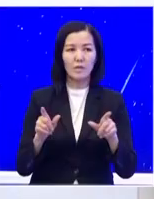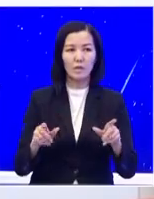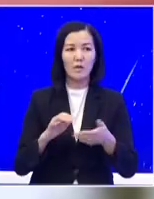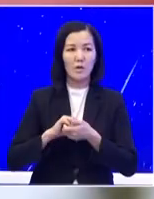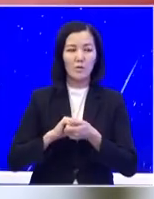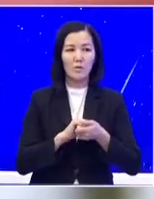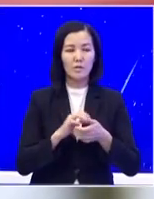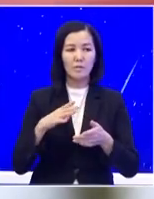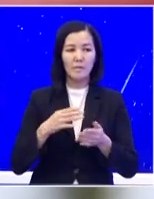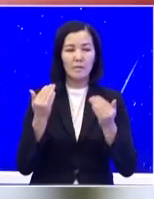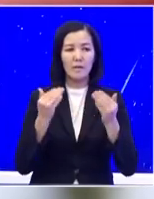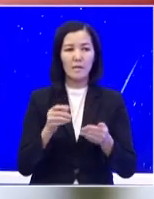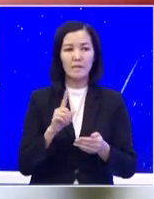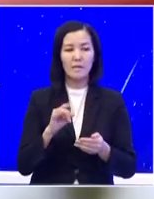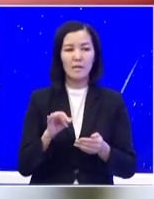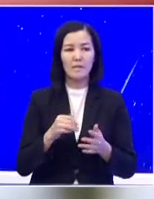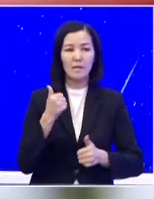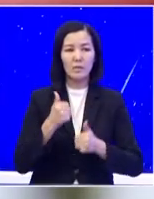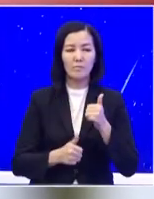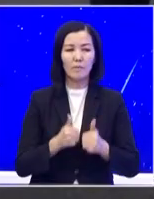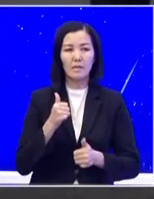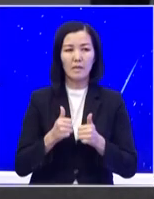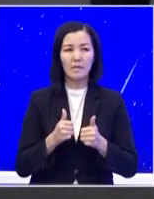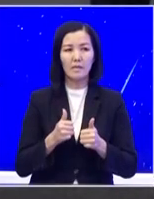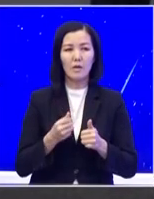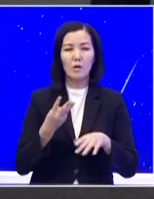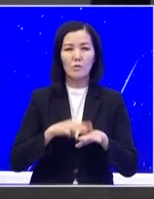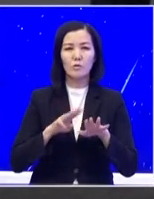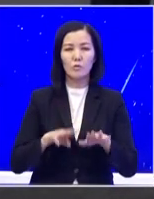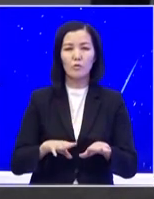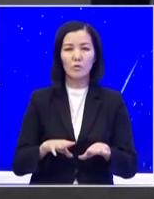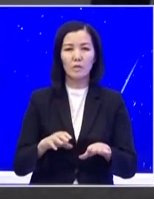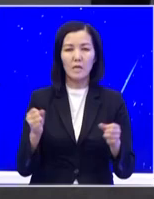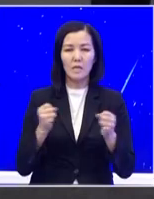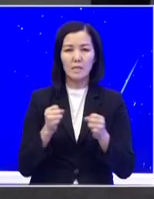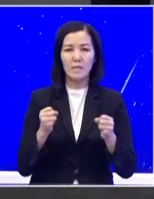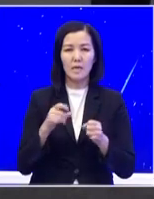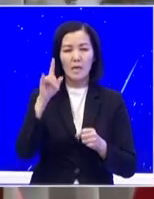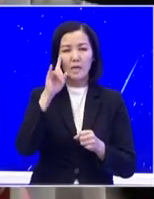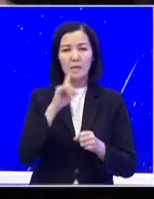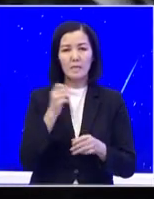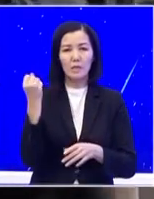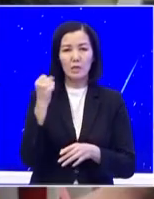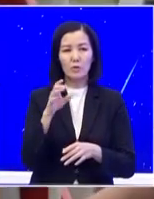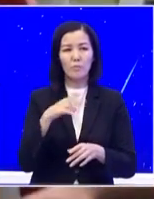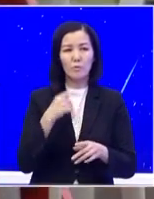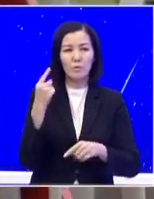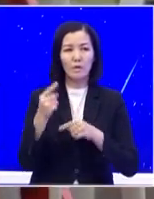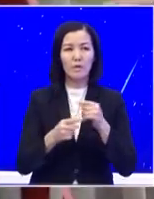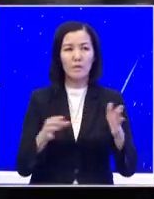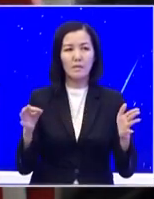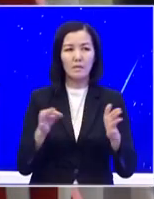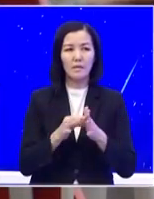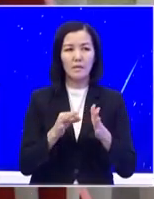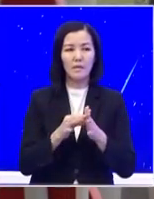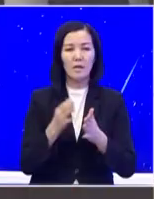бастады. Қазір ол Азия чемпионы атанып, әлем кубогының қола жүлдегері болды. Биыл қыста Қазақстан чемпиондығын жеңіп алды. Оның ендігі мақсаты Токио